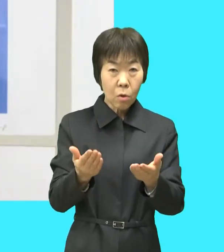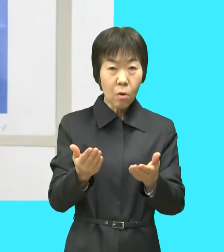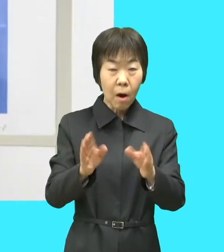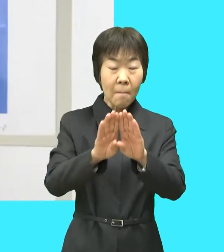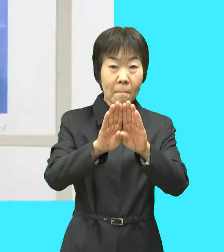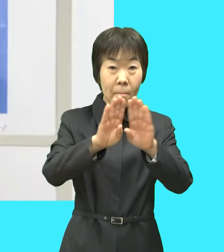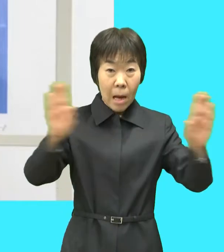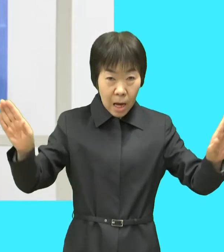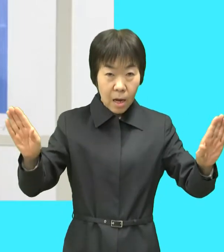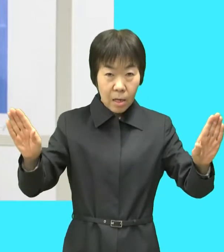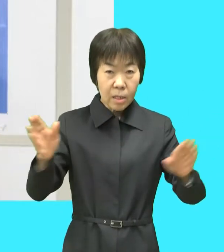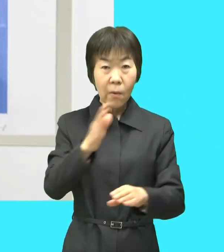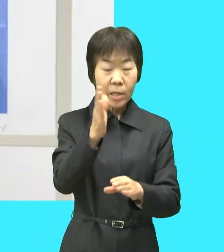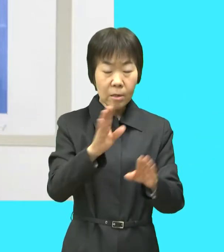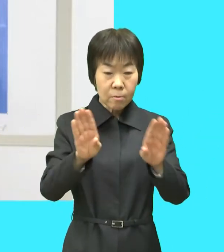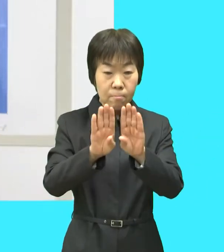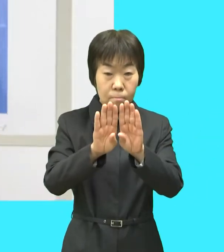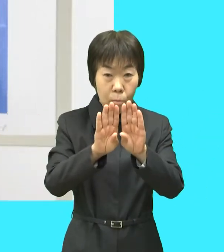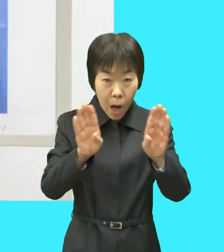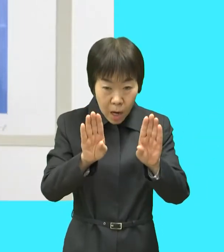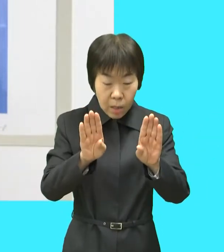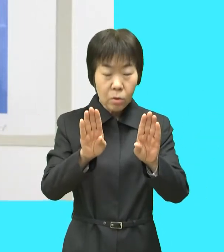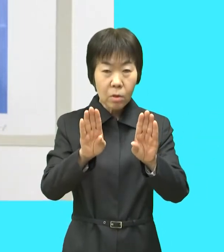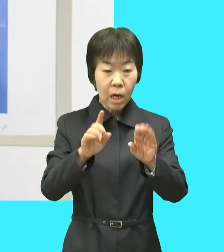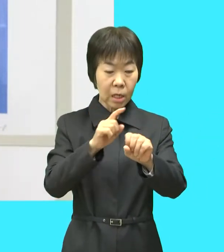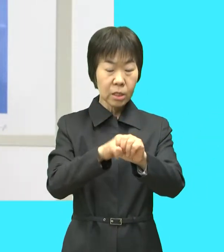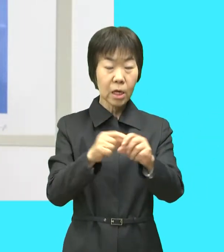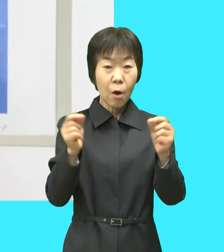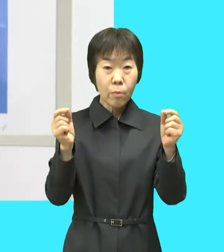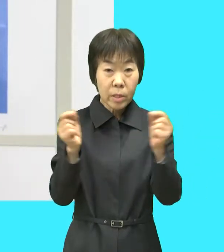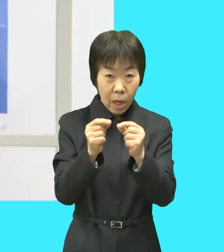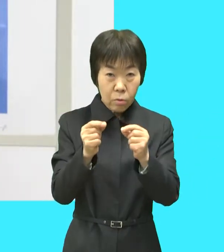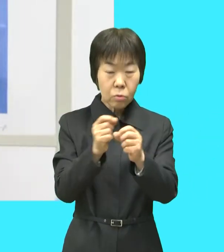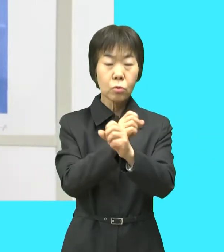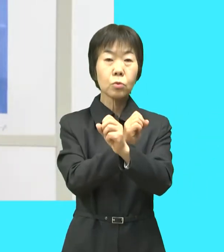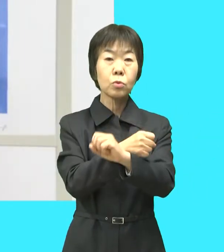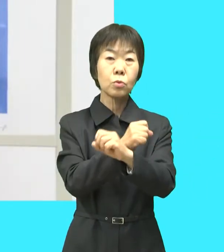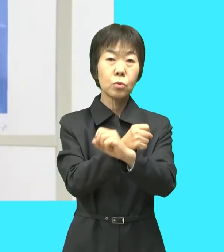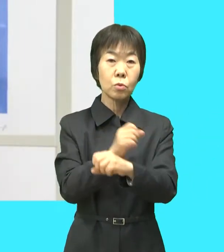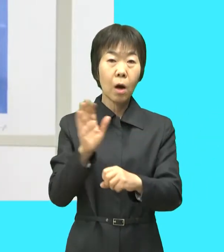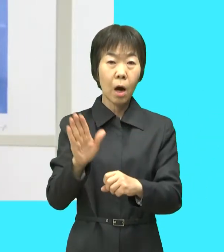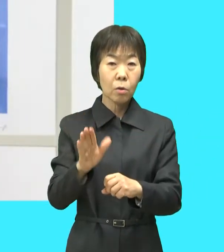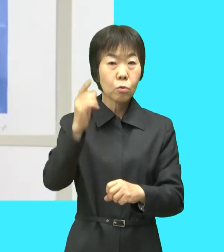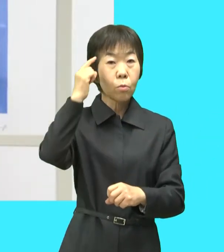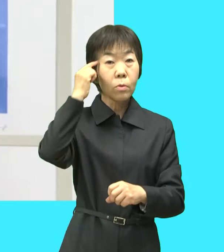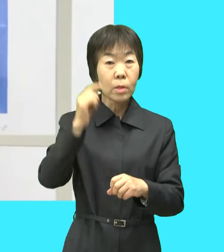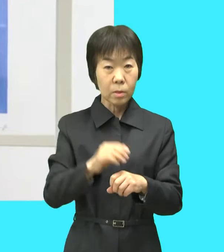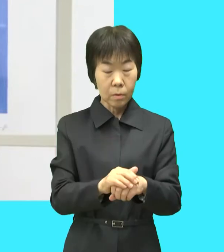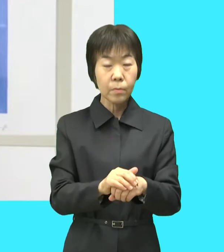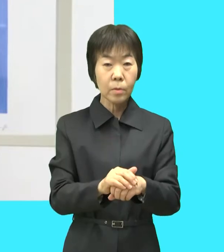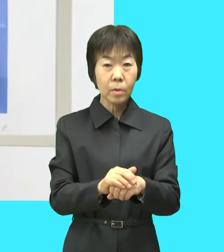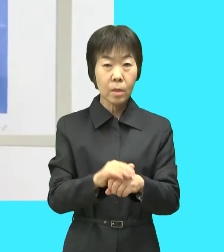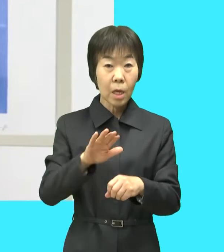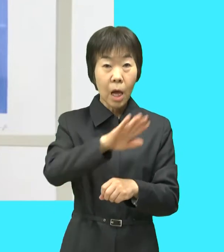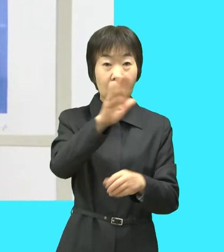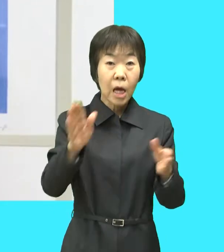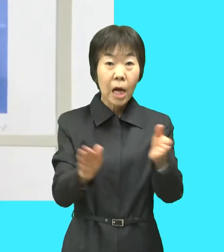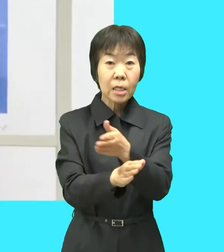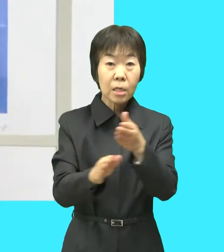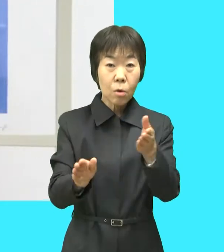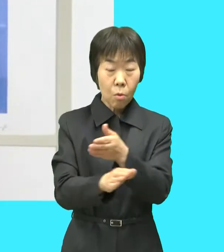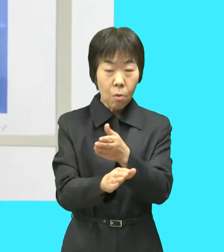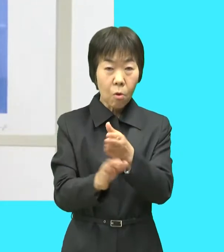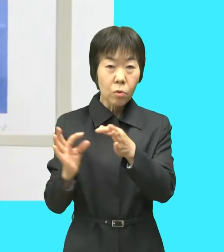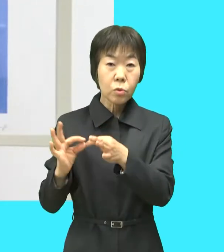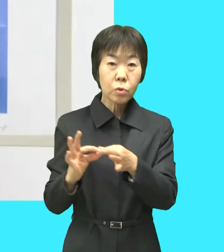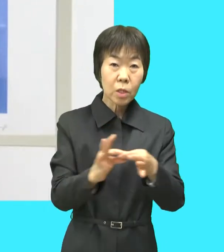窓の開ける幅少し狭かったり時間を短くするという工夫はあろうかと思うんですが、やはり換気をなんと